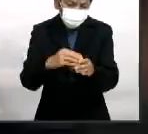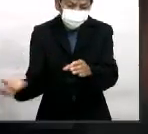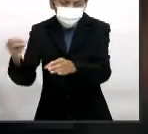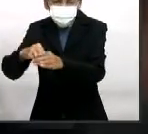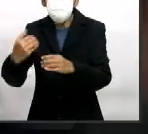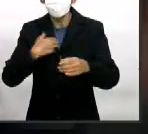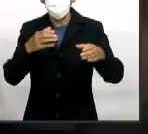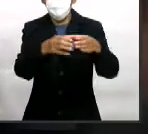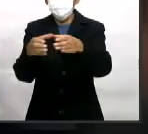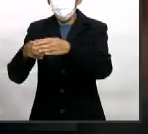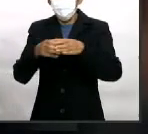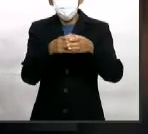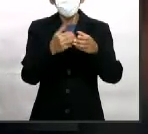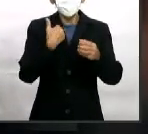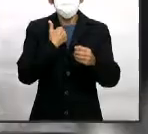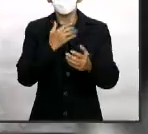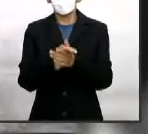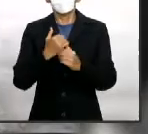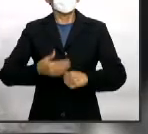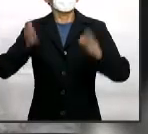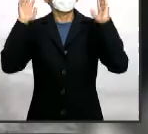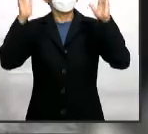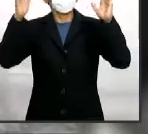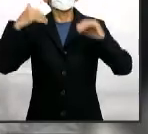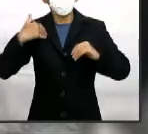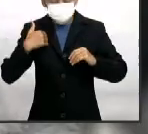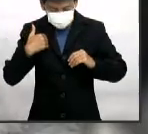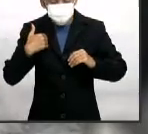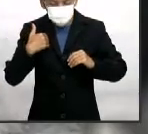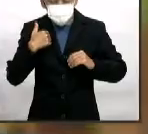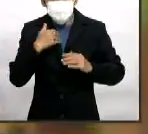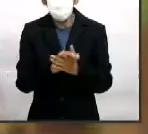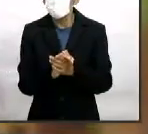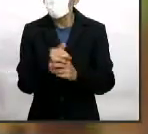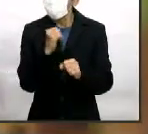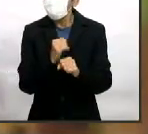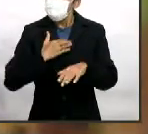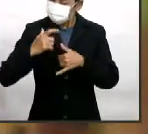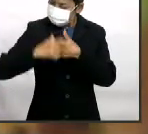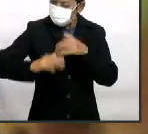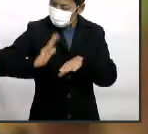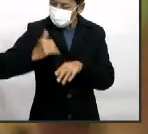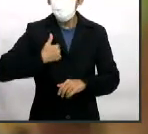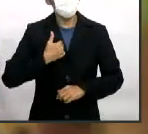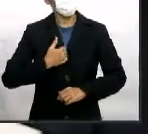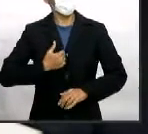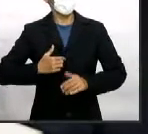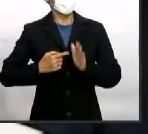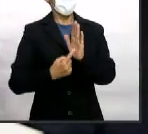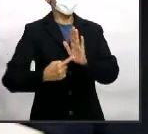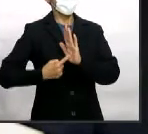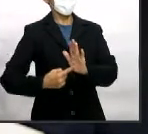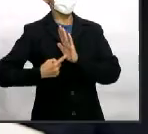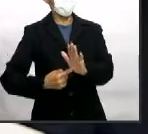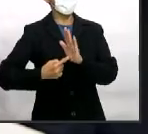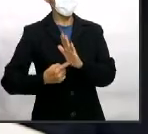ามีหลายกลุ่มอย่างเงี้ยคุณไปโปรโมทตัวเองคุณมีความสามารถอะไรคุณเล่นอะไรได้คุณเก่งตรงไหน